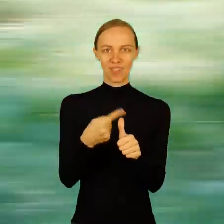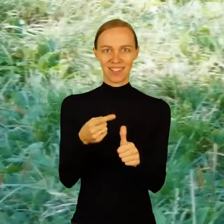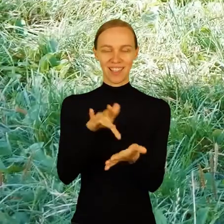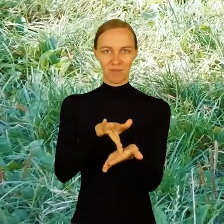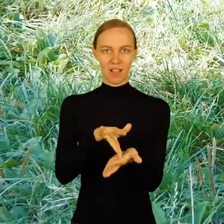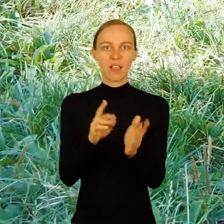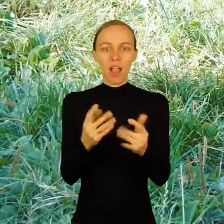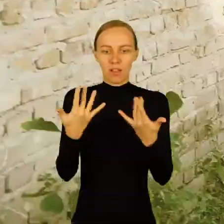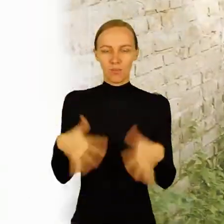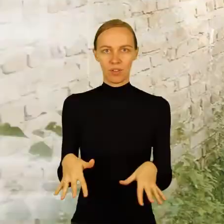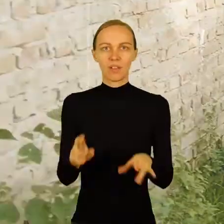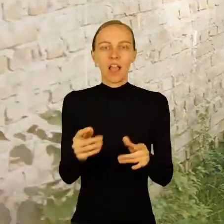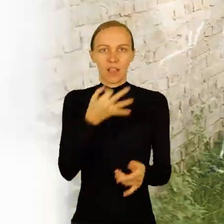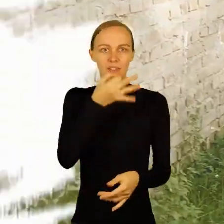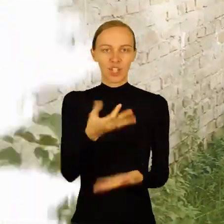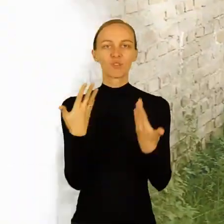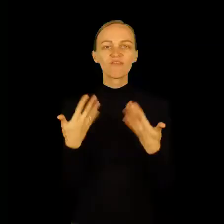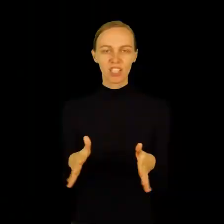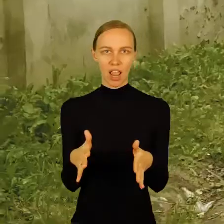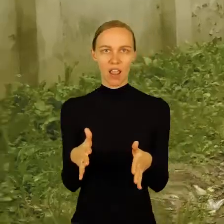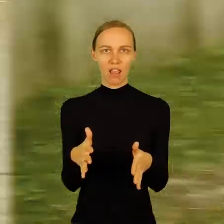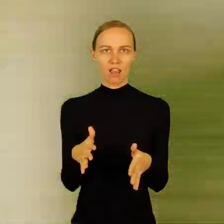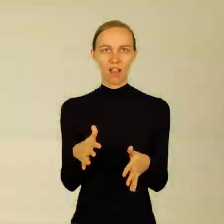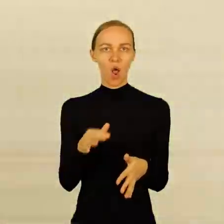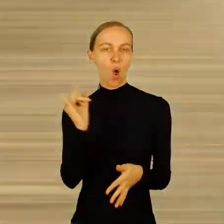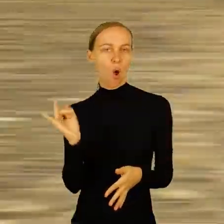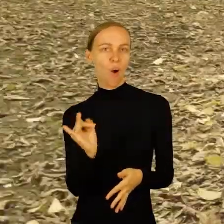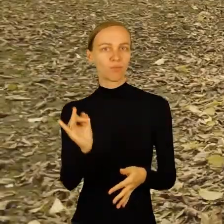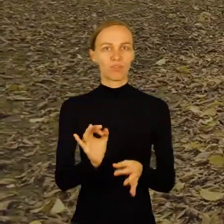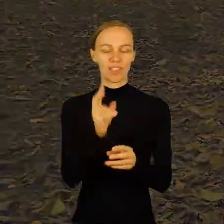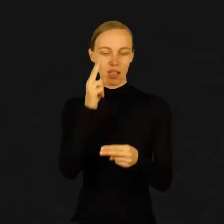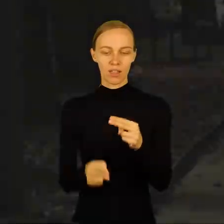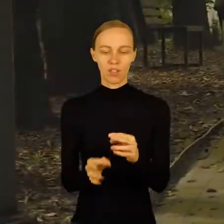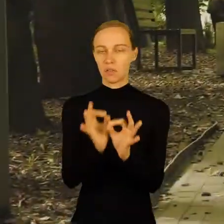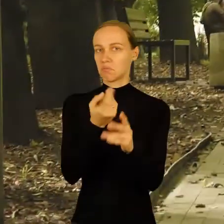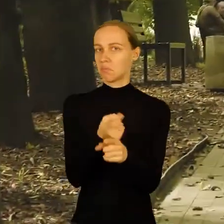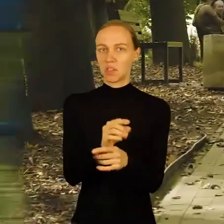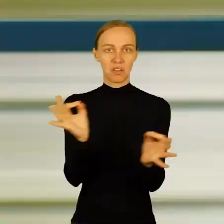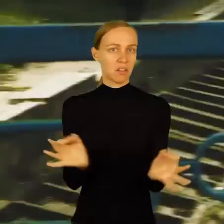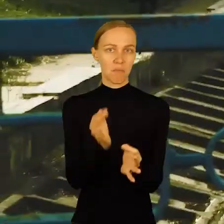покину? Як я скажу? Все, оповідь закінчена. Більше нема що говорити?